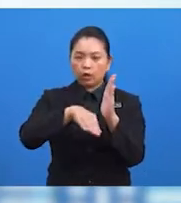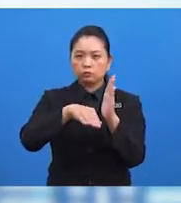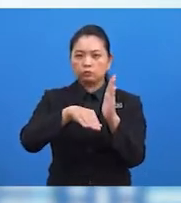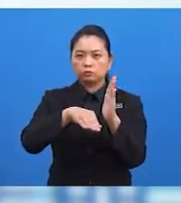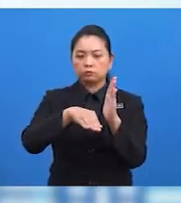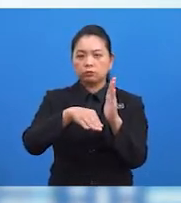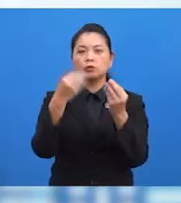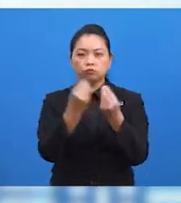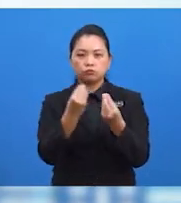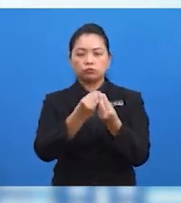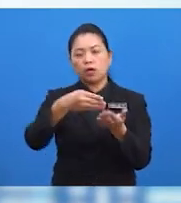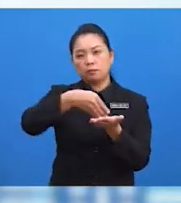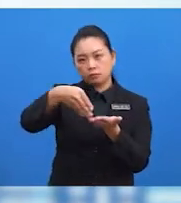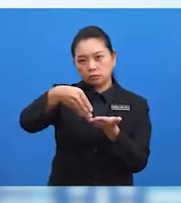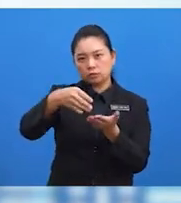perbelanjaan kerajaan.